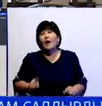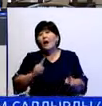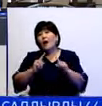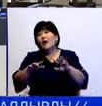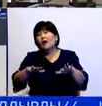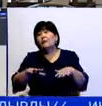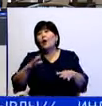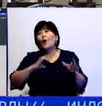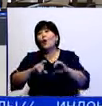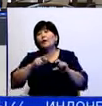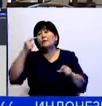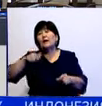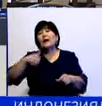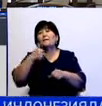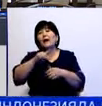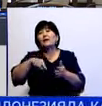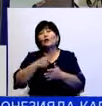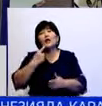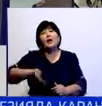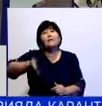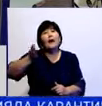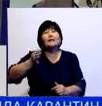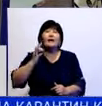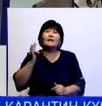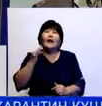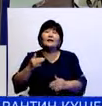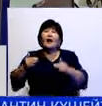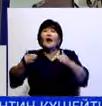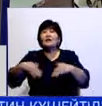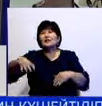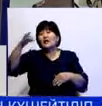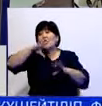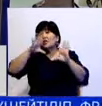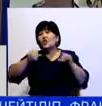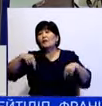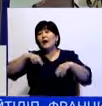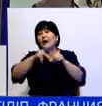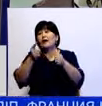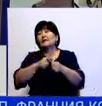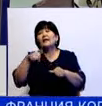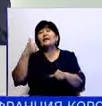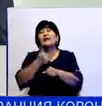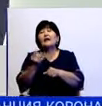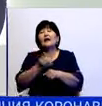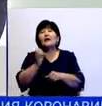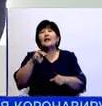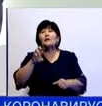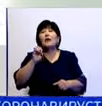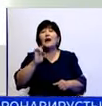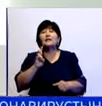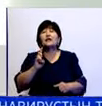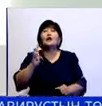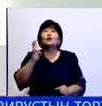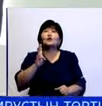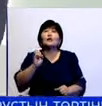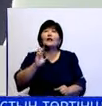Конференцияда университет ғалымдары бас қала туралы баяндама жасап, тарихқа шегініш жасады. Жалпы Астана атауын ең алғаш елбасы Нұрсұлтан Назарбаев